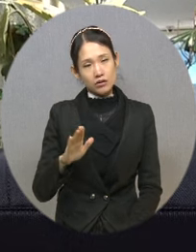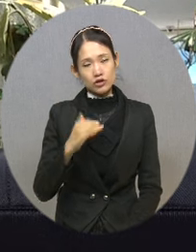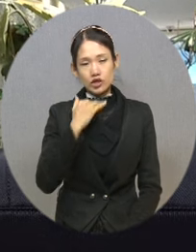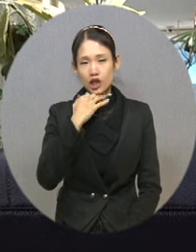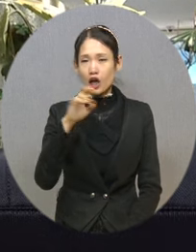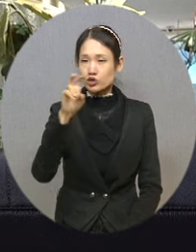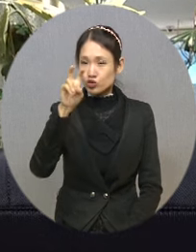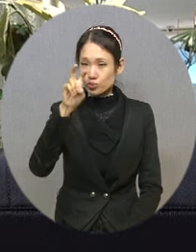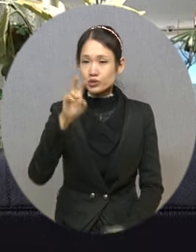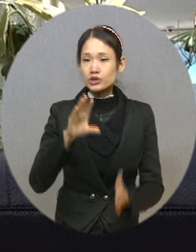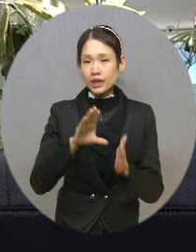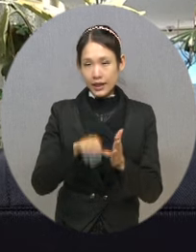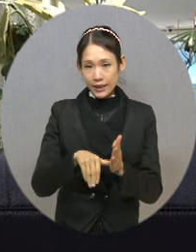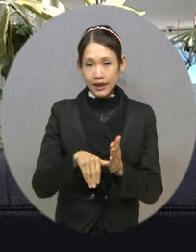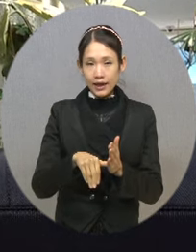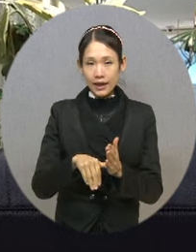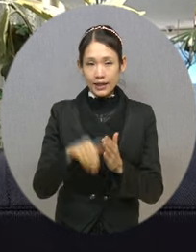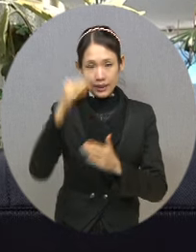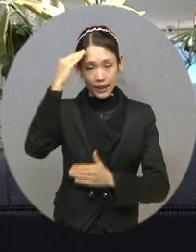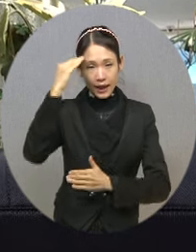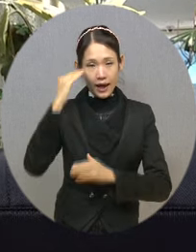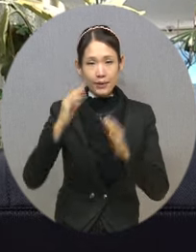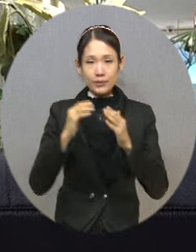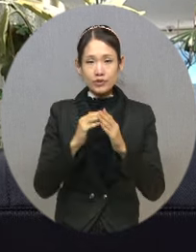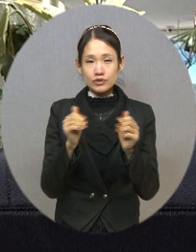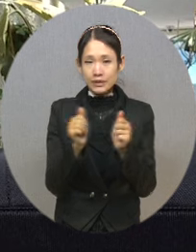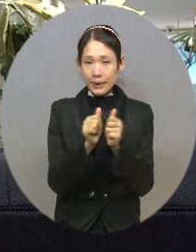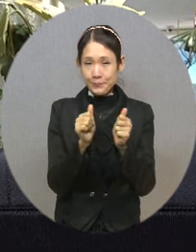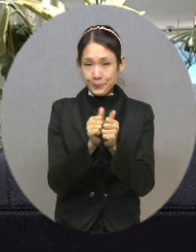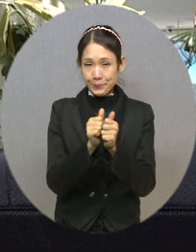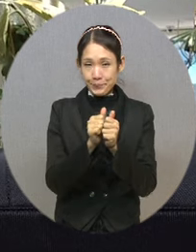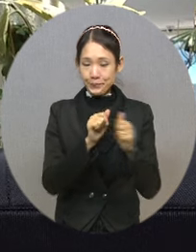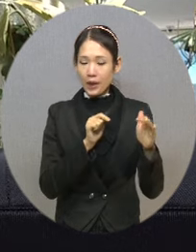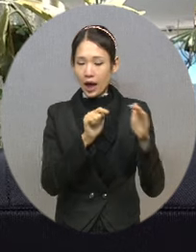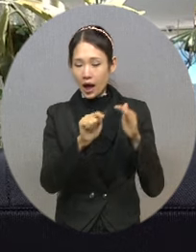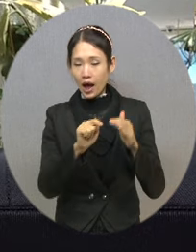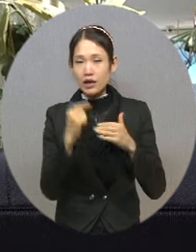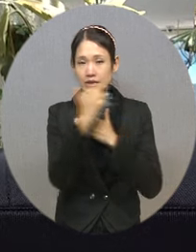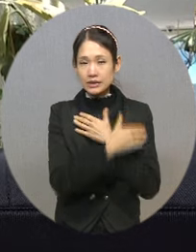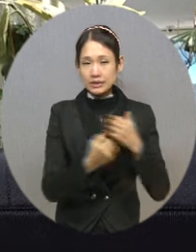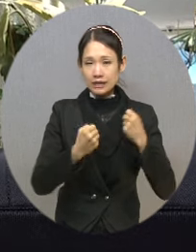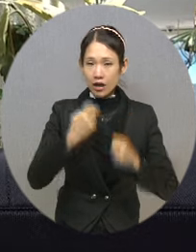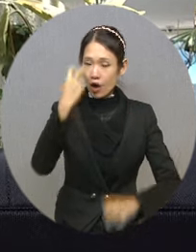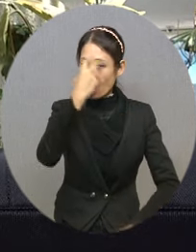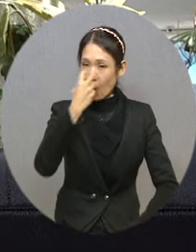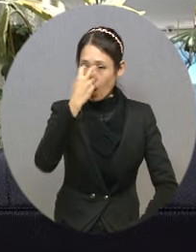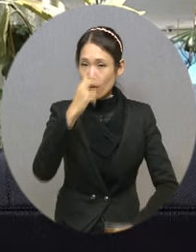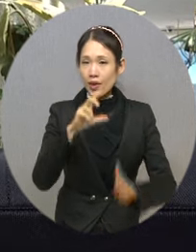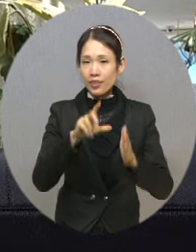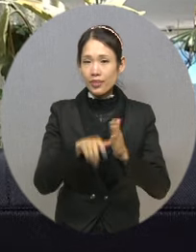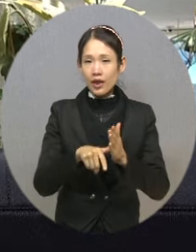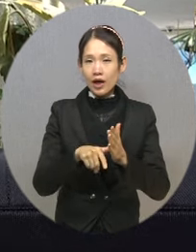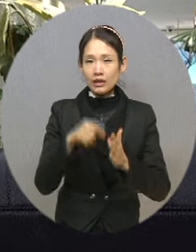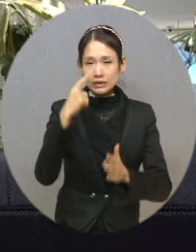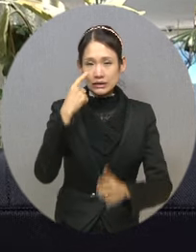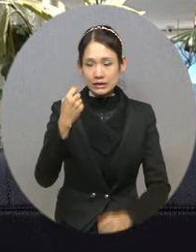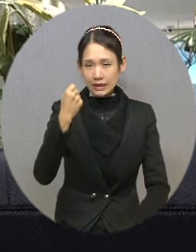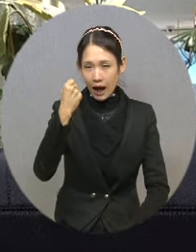20살에 대한민국 남성이라며 가야 하는 신체검사 때 제가 시각적